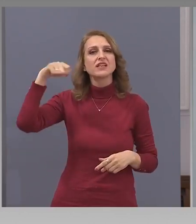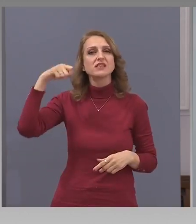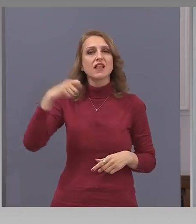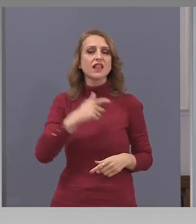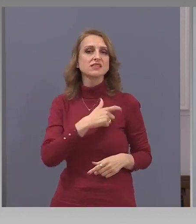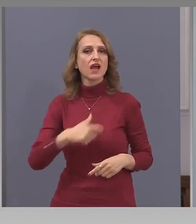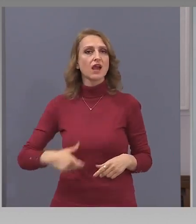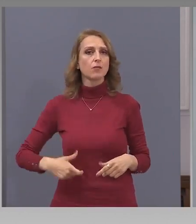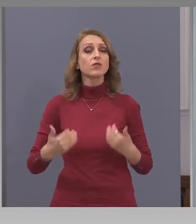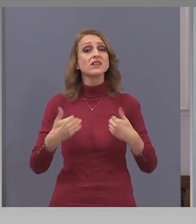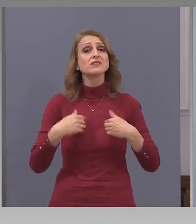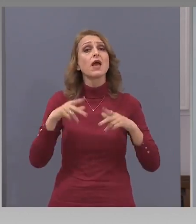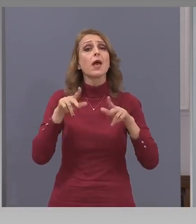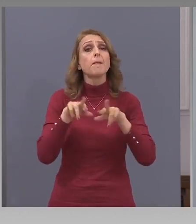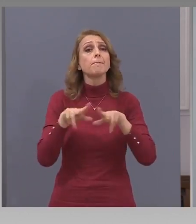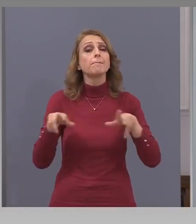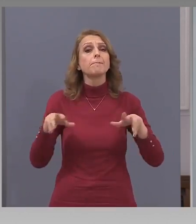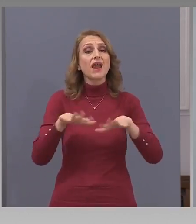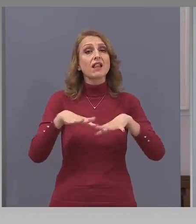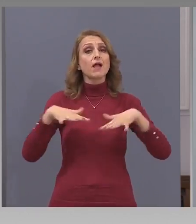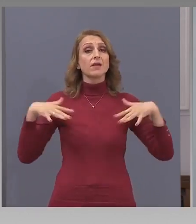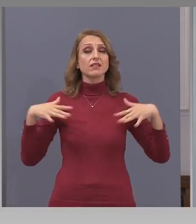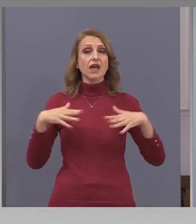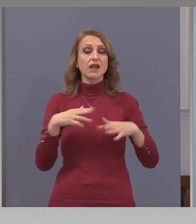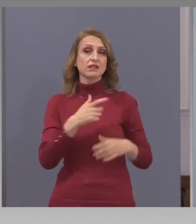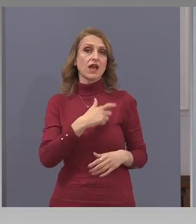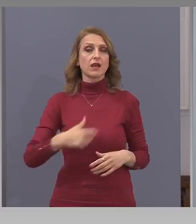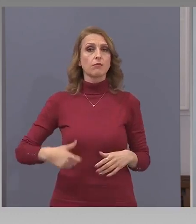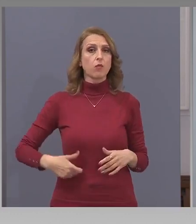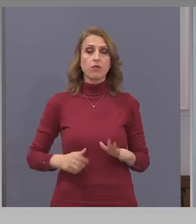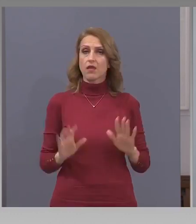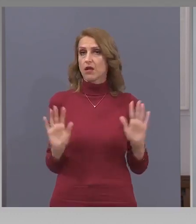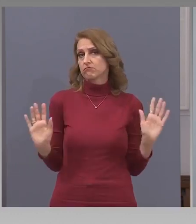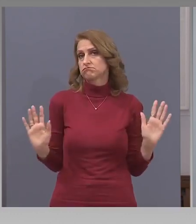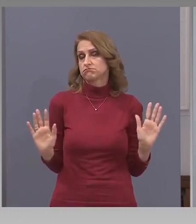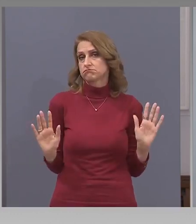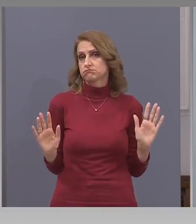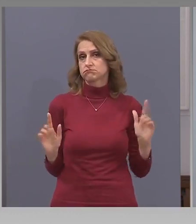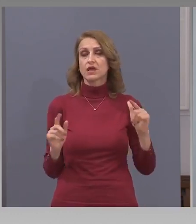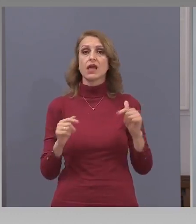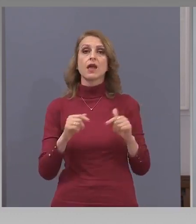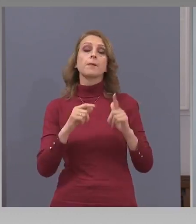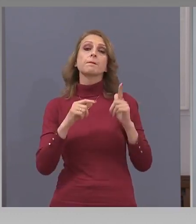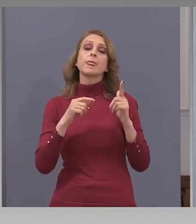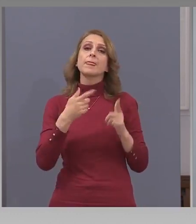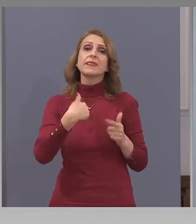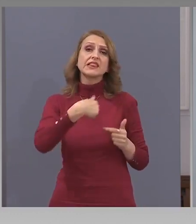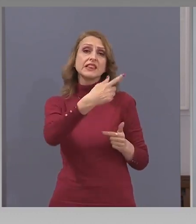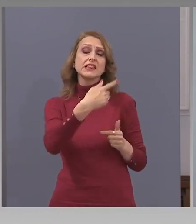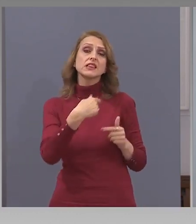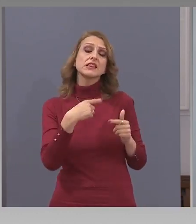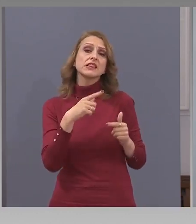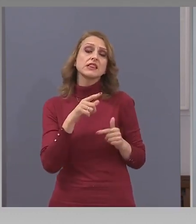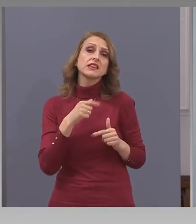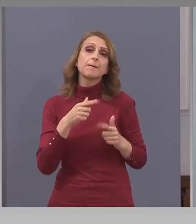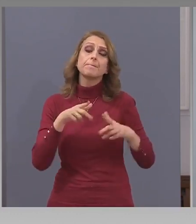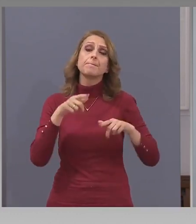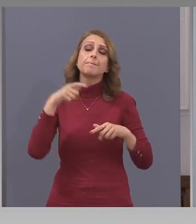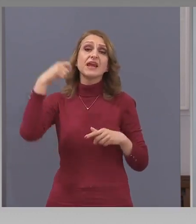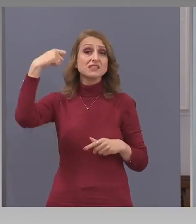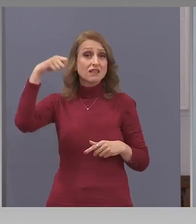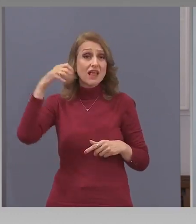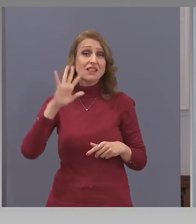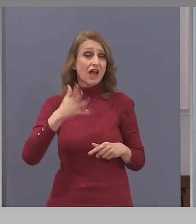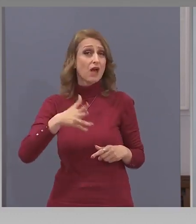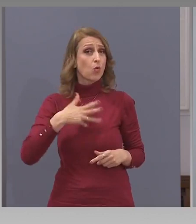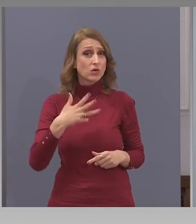Нито парламента консултира с мене, нито е длъжен, напротив, той е нашия работодател, нито с президента. Президента, ако